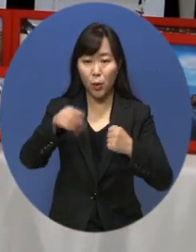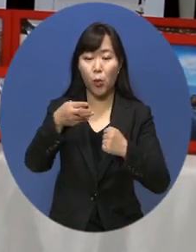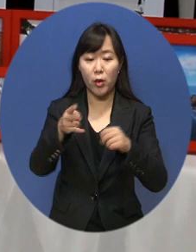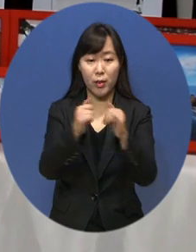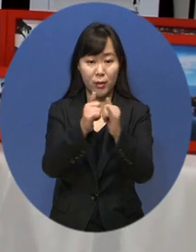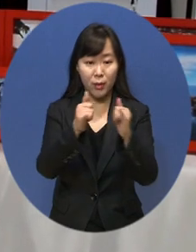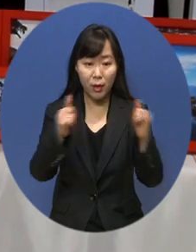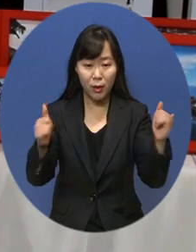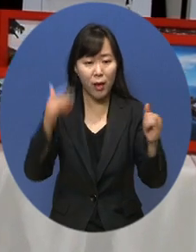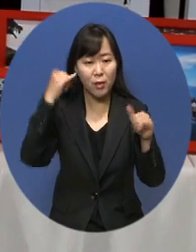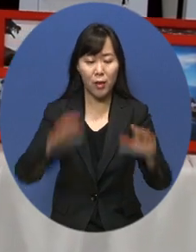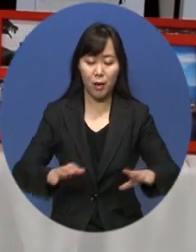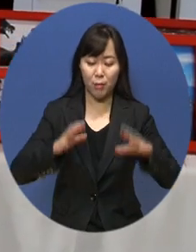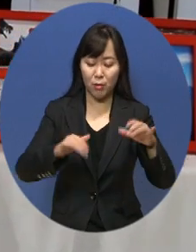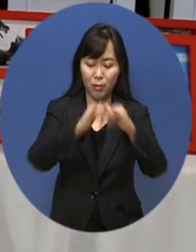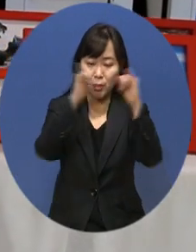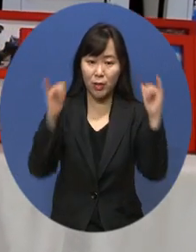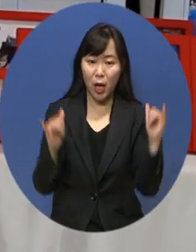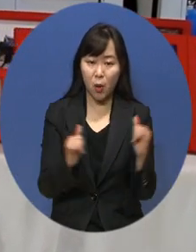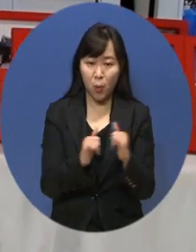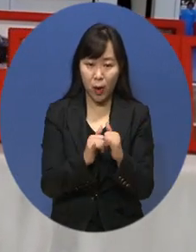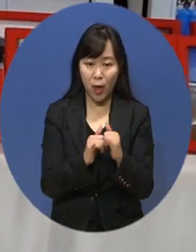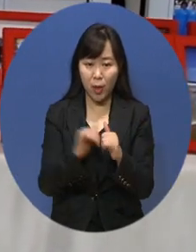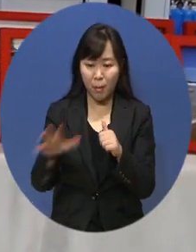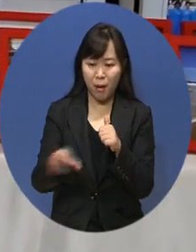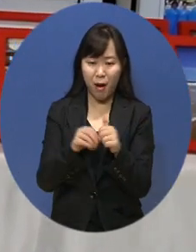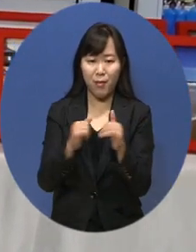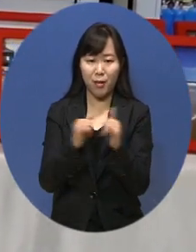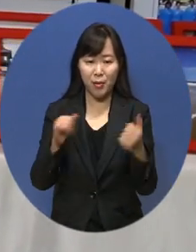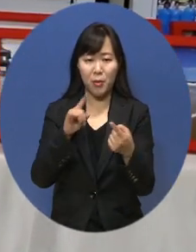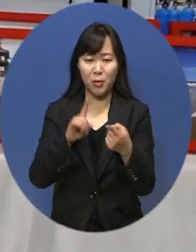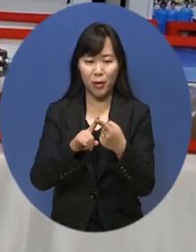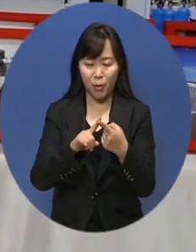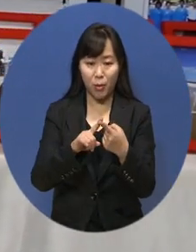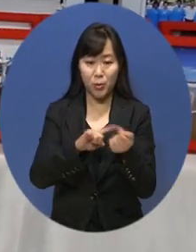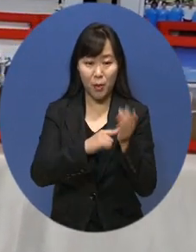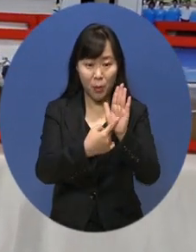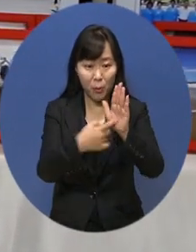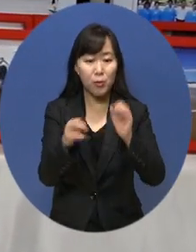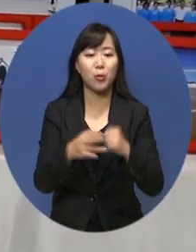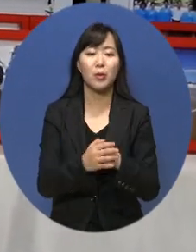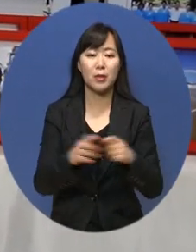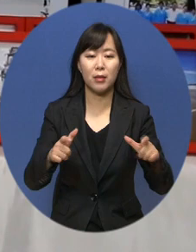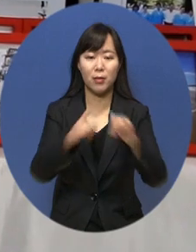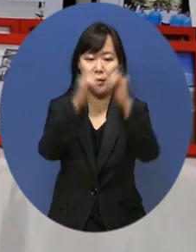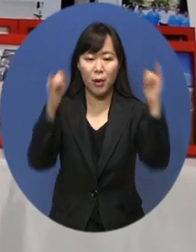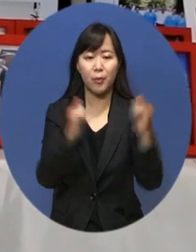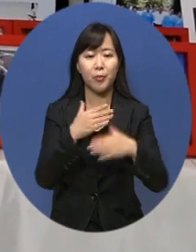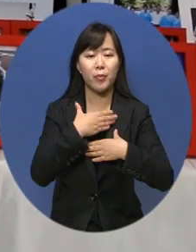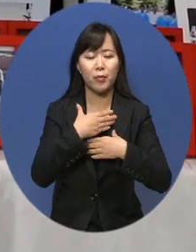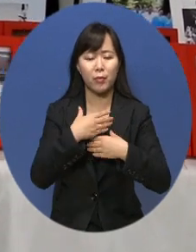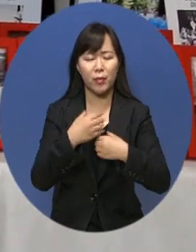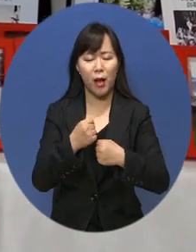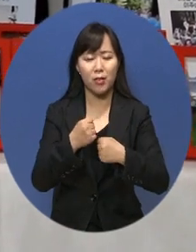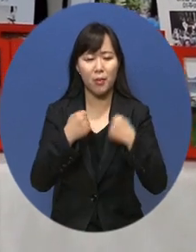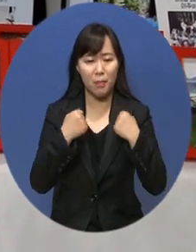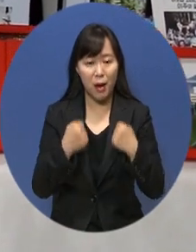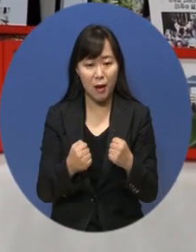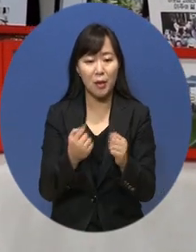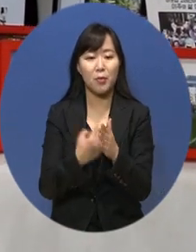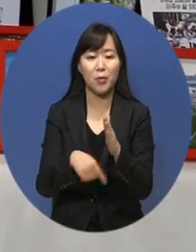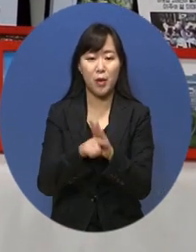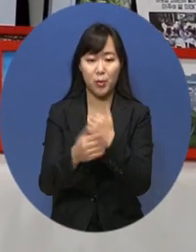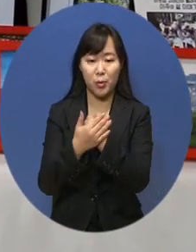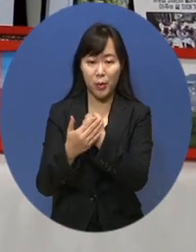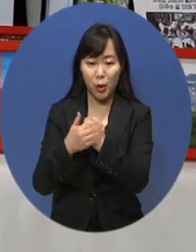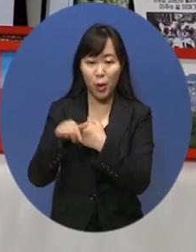고려인들에게 대한민국 사회의 일원이라는 동질감을 부여하고 지역사회의 안정적 정착을 돕는